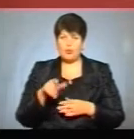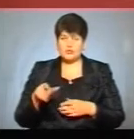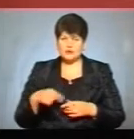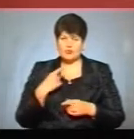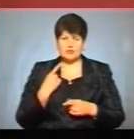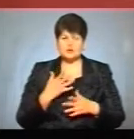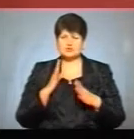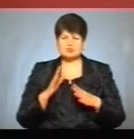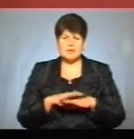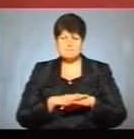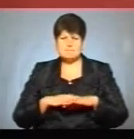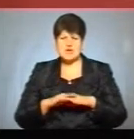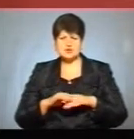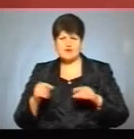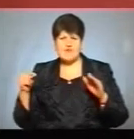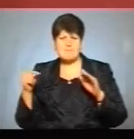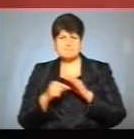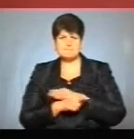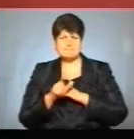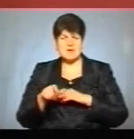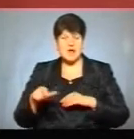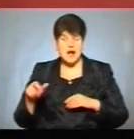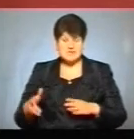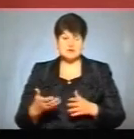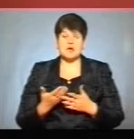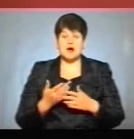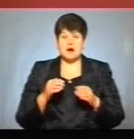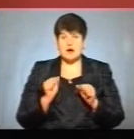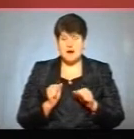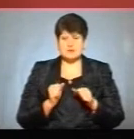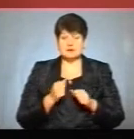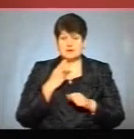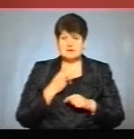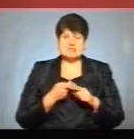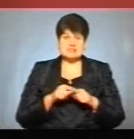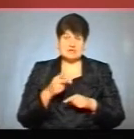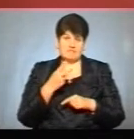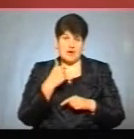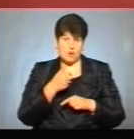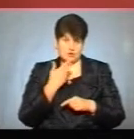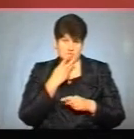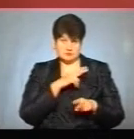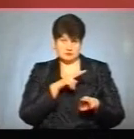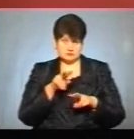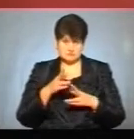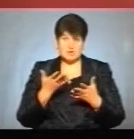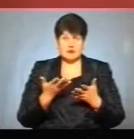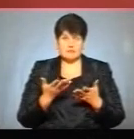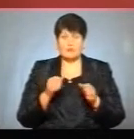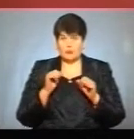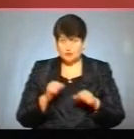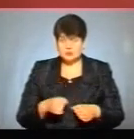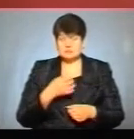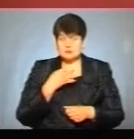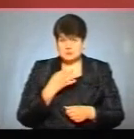трудова міграція і криза з фахівцями. Говорячи за оці останні два роки, що ми спостерігали? Чи можемо якось підтвердити